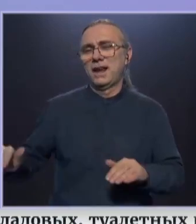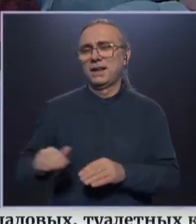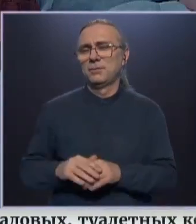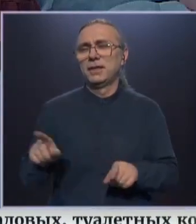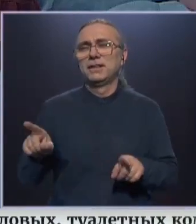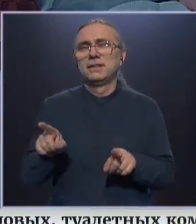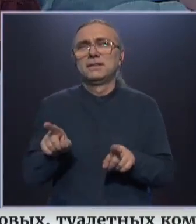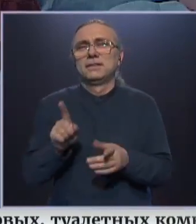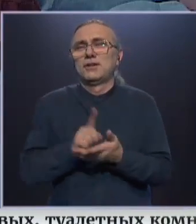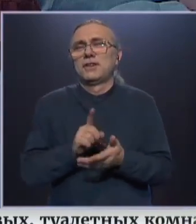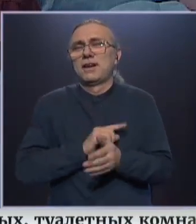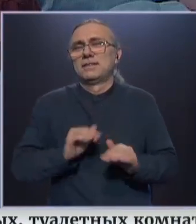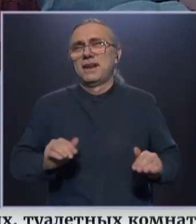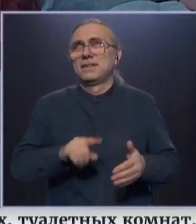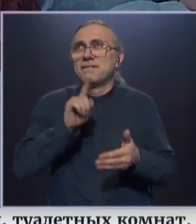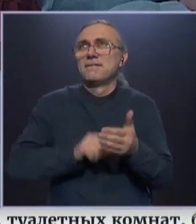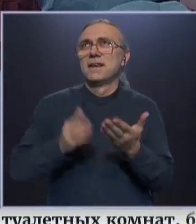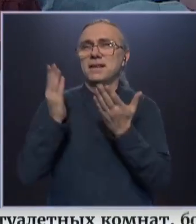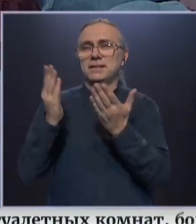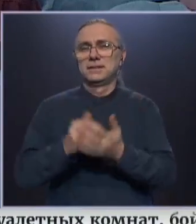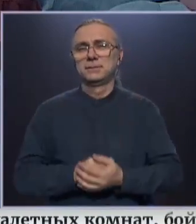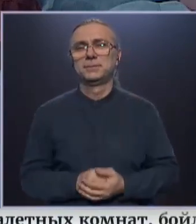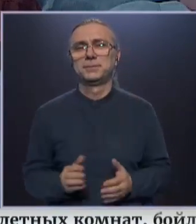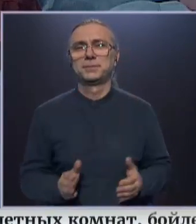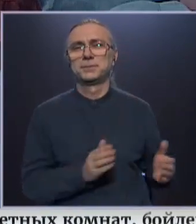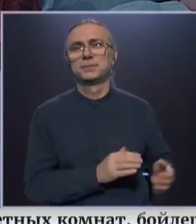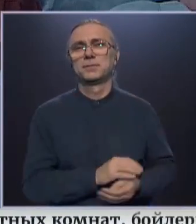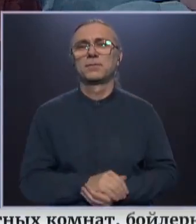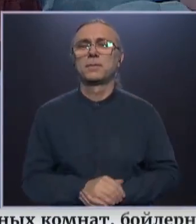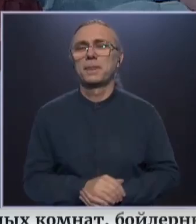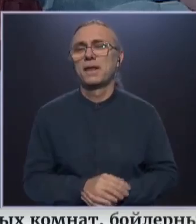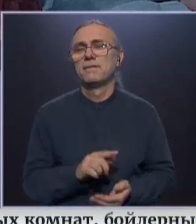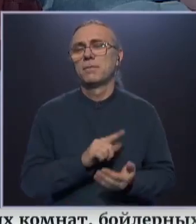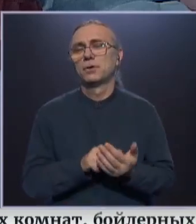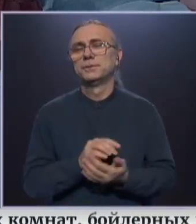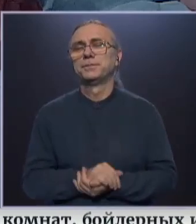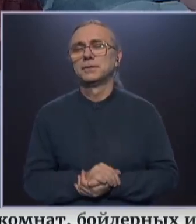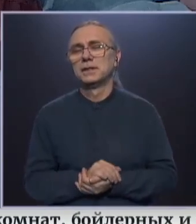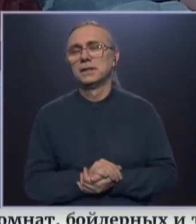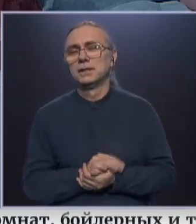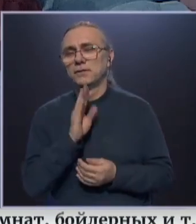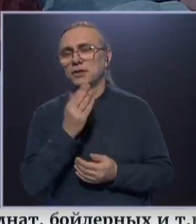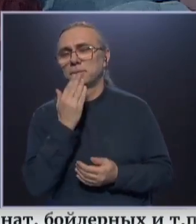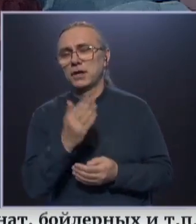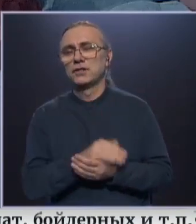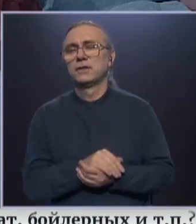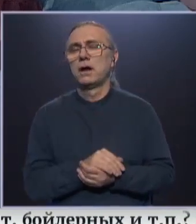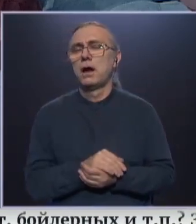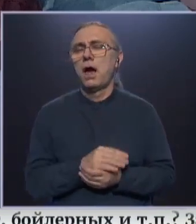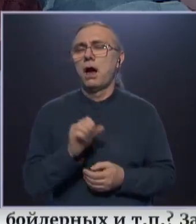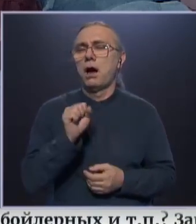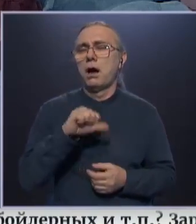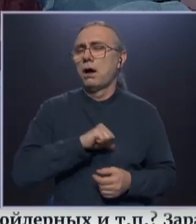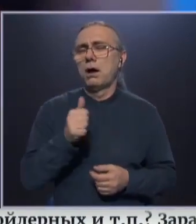Раз уж мы коснулись детей. Здравствуйте, я Маша, мне 10 лет. Я вот думаю, если Адам и Ева были первыми людьми, то они жили во времена